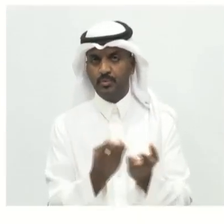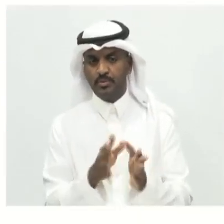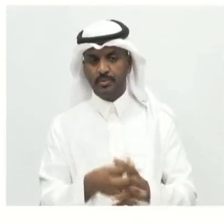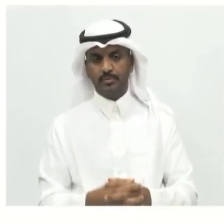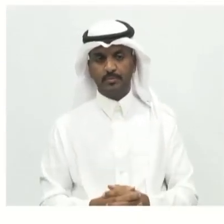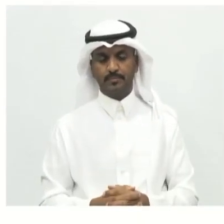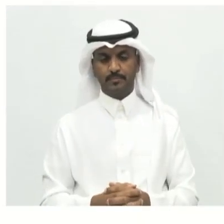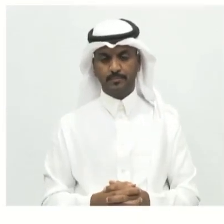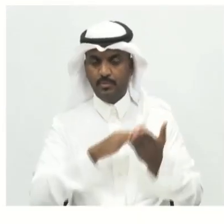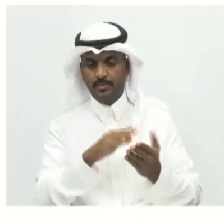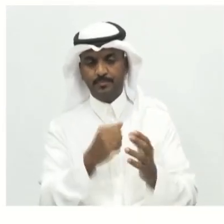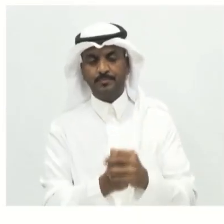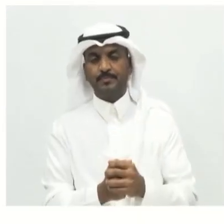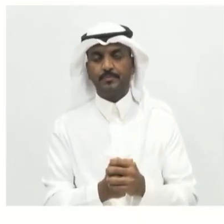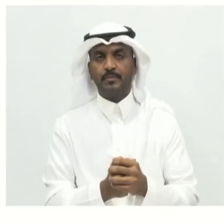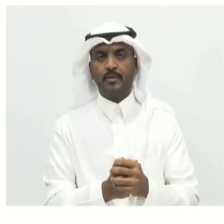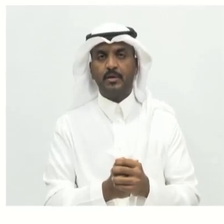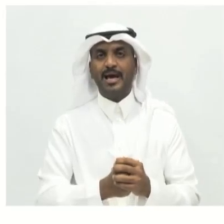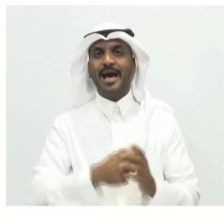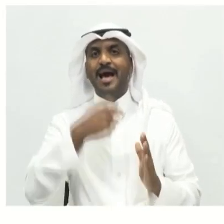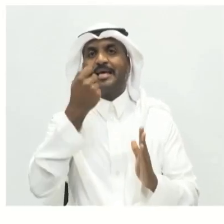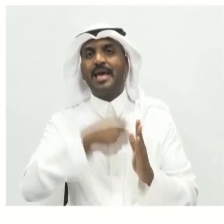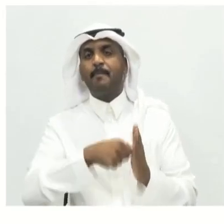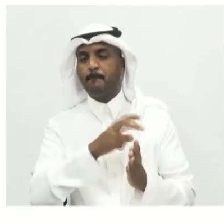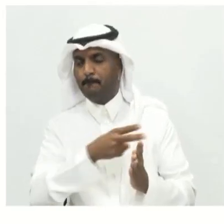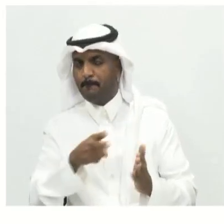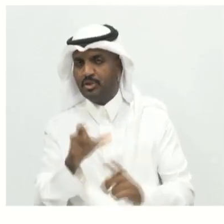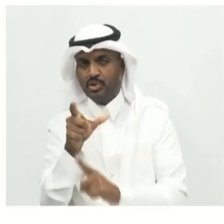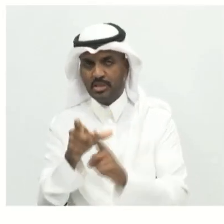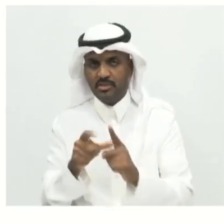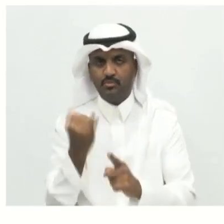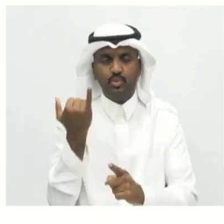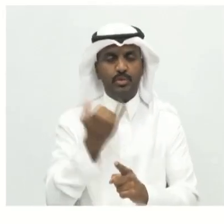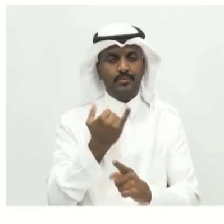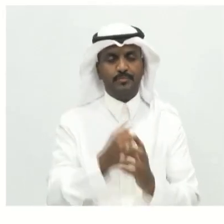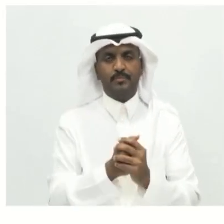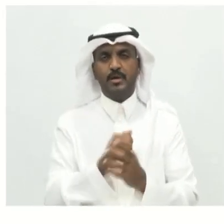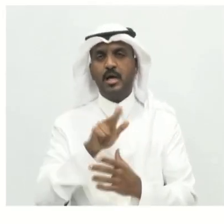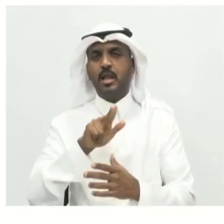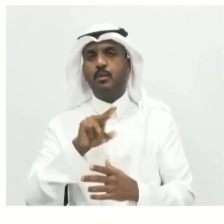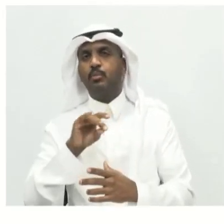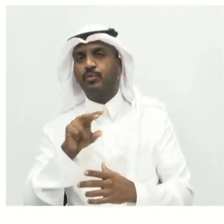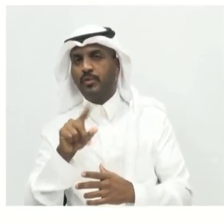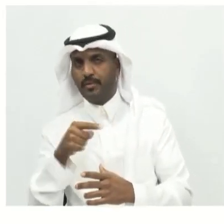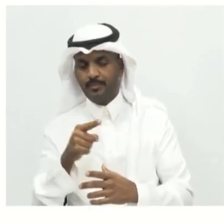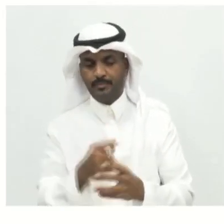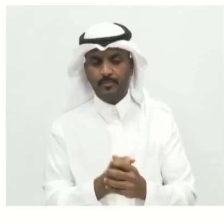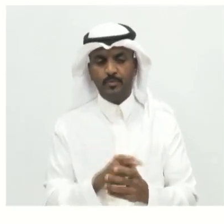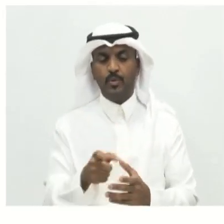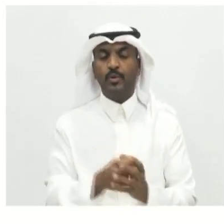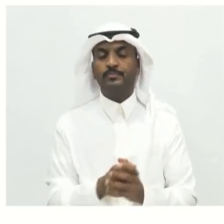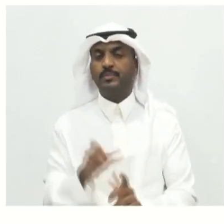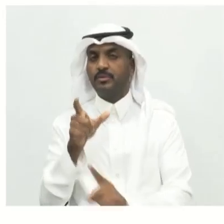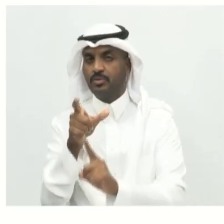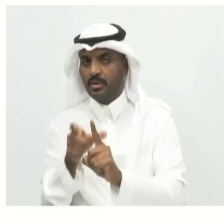لهذا اليوم ونقول احكام المضطر ابتداء يا ابنائي ما معنى المضطر احسنتم هو